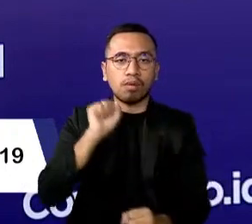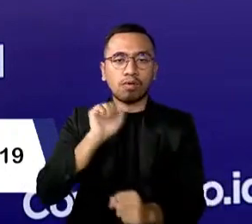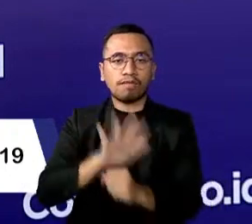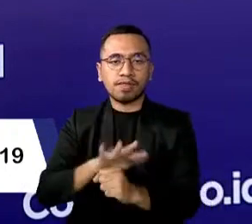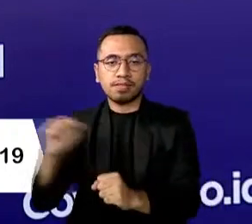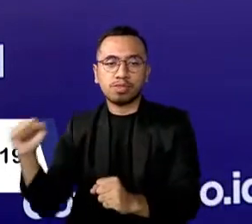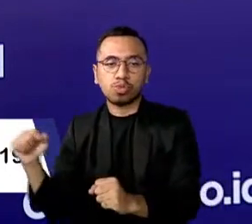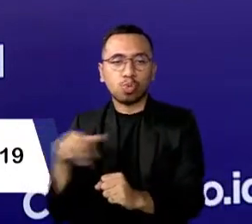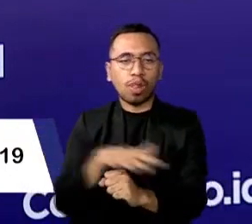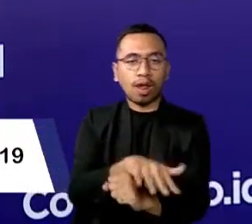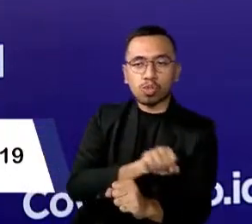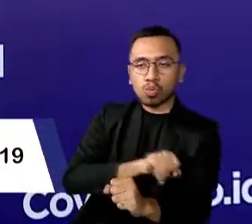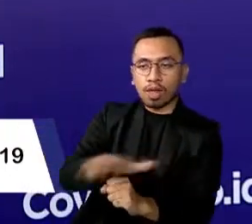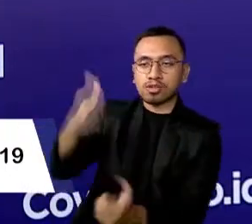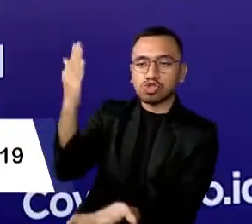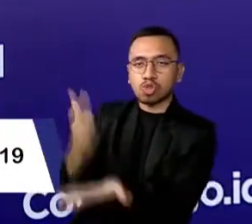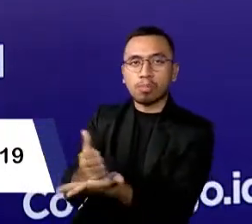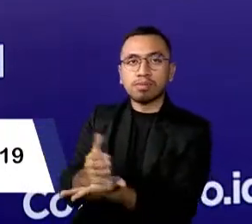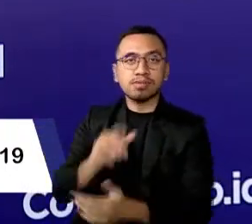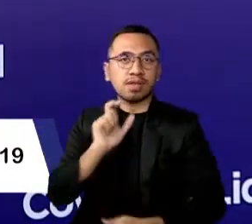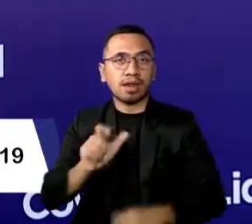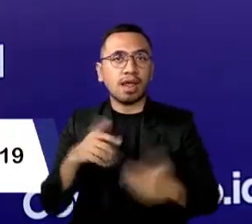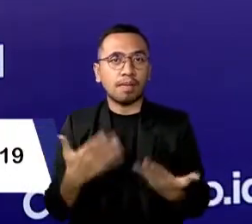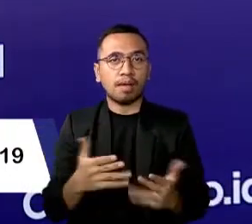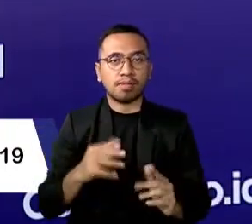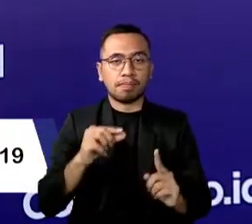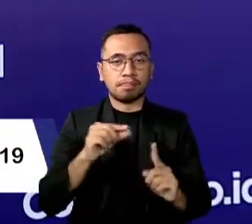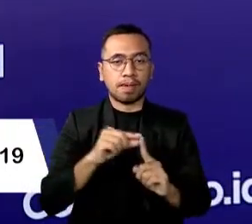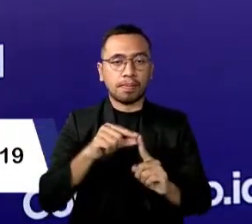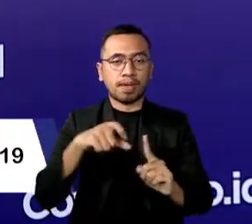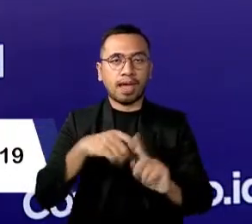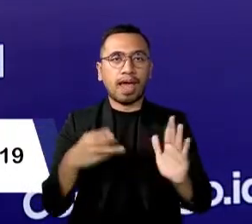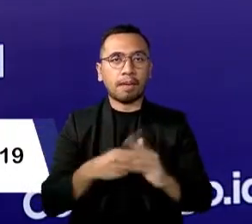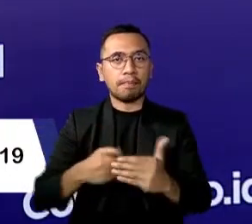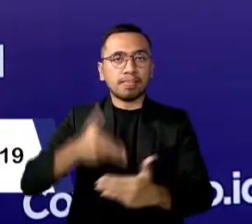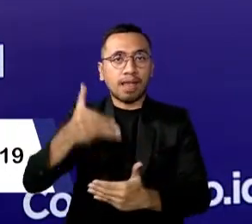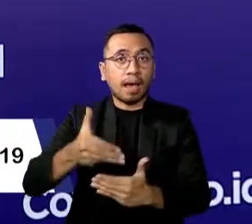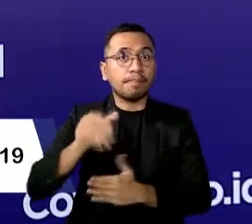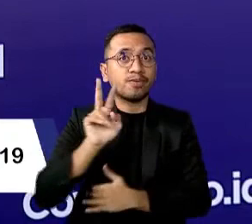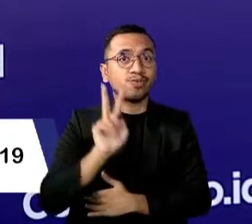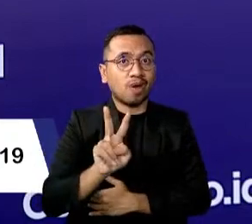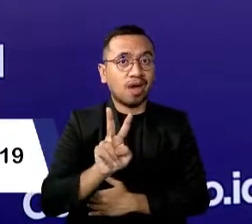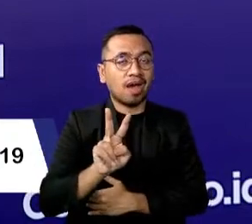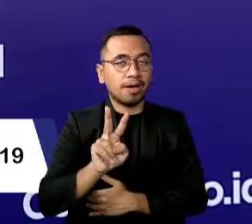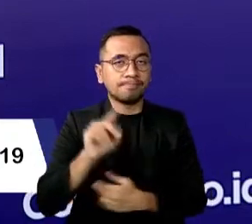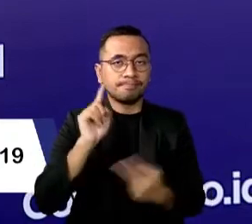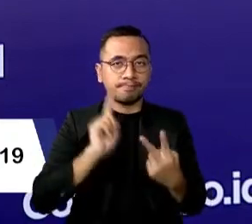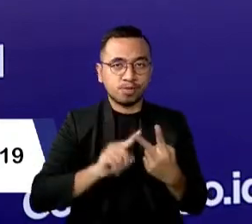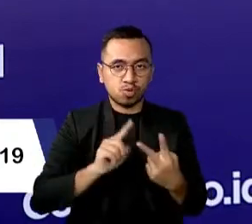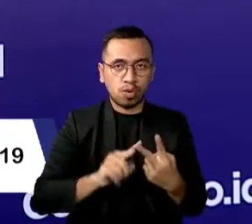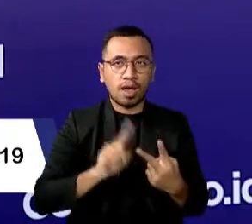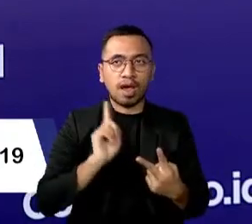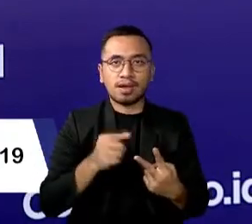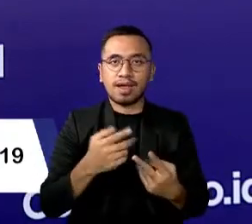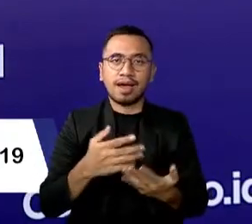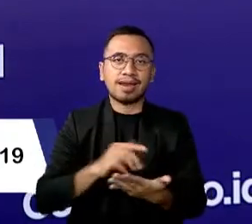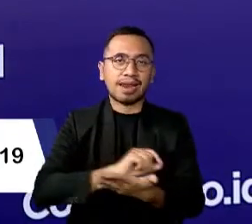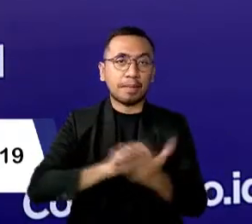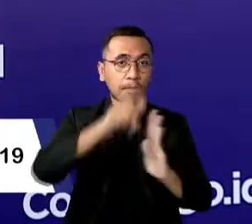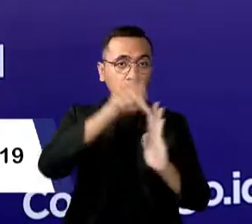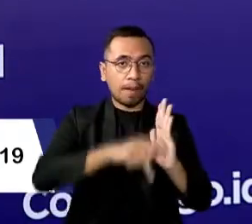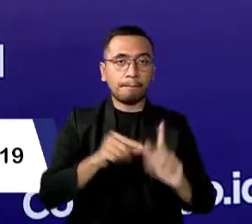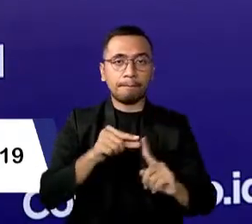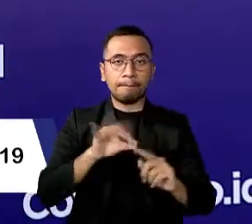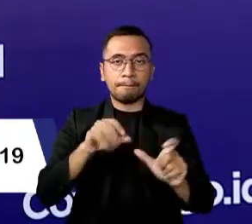seperti memberlakukan ppkm tahap kedua serta mendorong pembentukan dan penguatan pos komando tanggap coffee